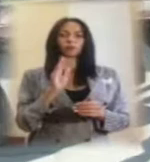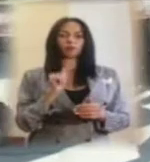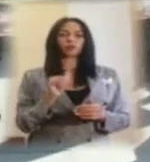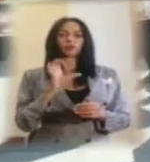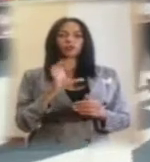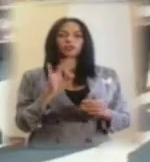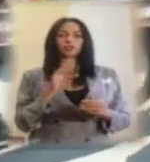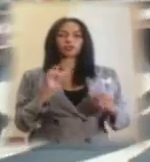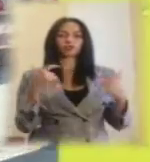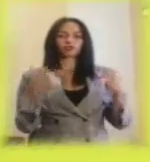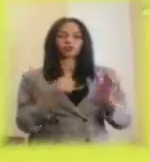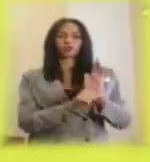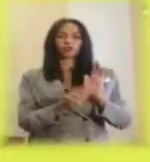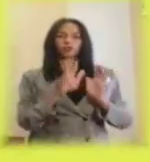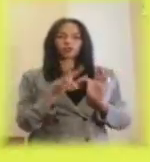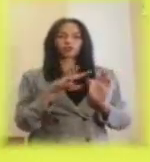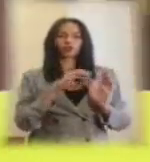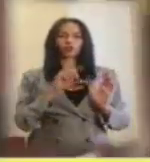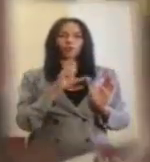Михайлом Ткачишиним.